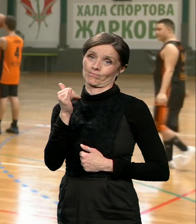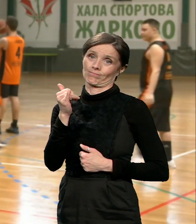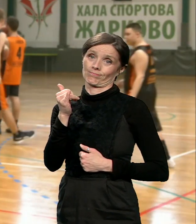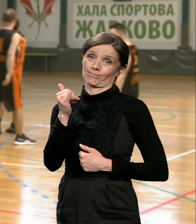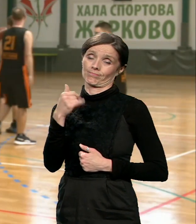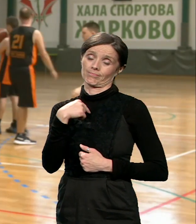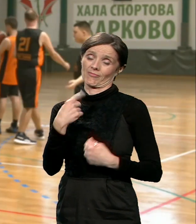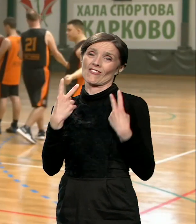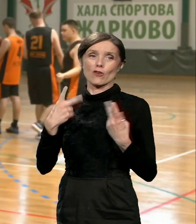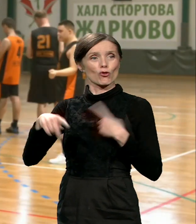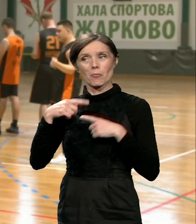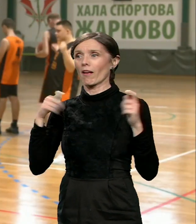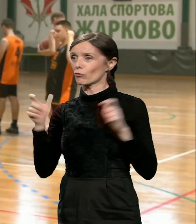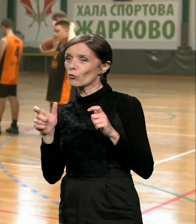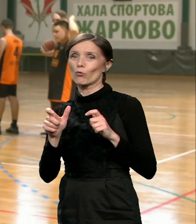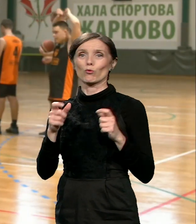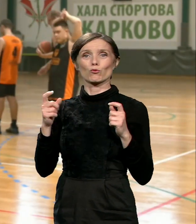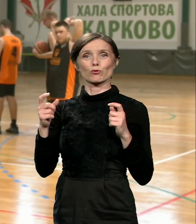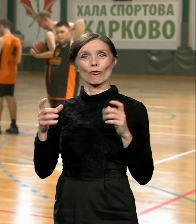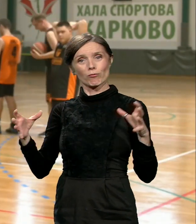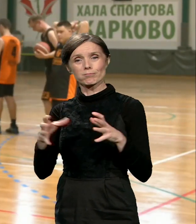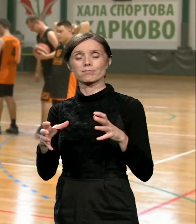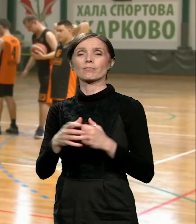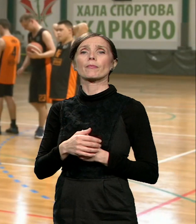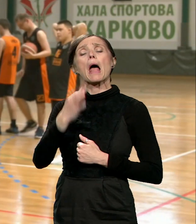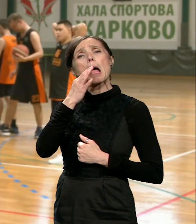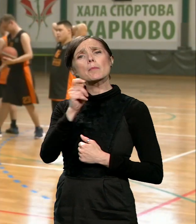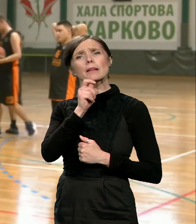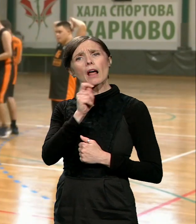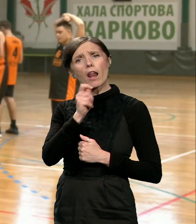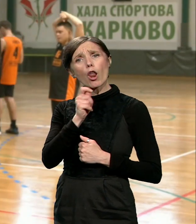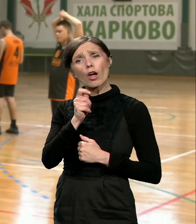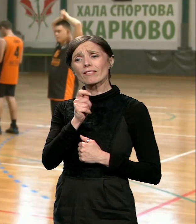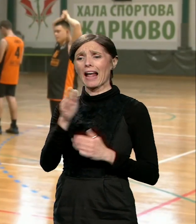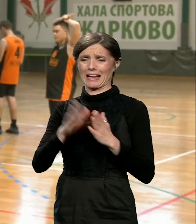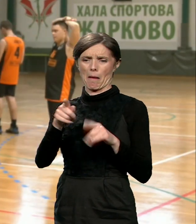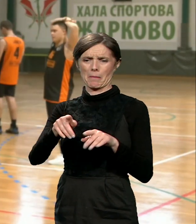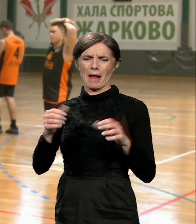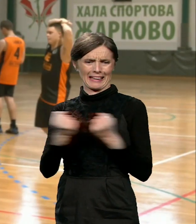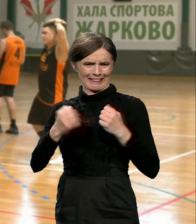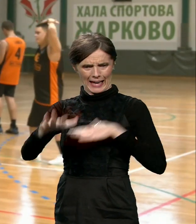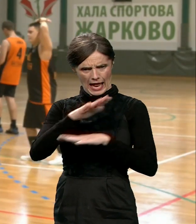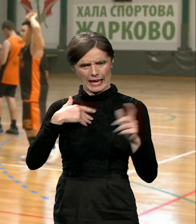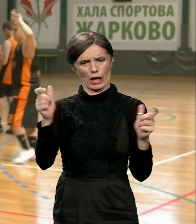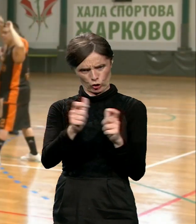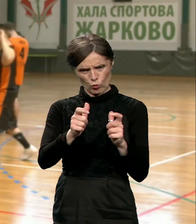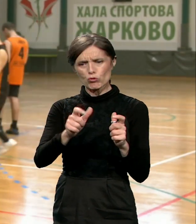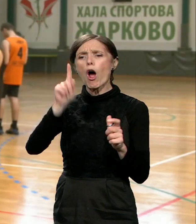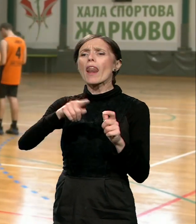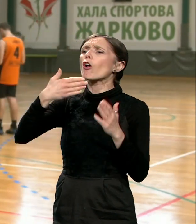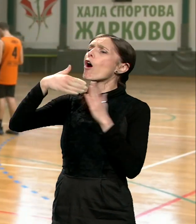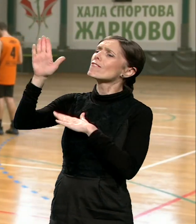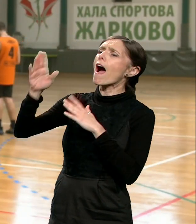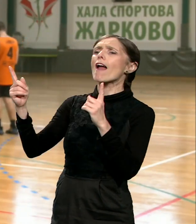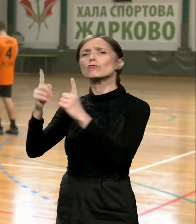ti? Značajno je. Da li ovde još sa nekim se družiš van treninga? Družim se.